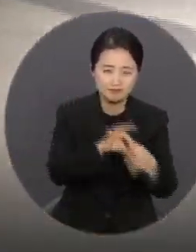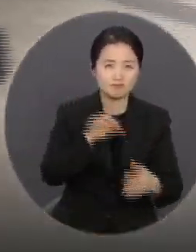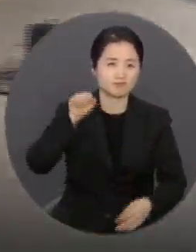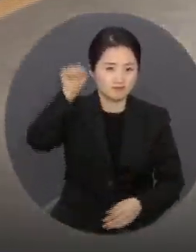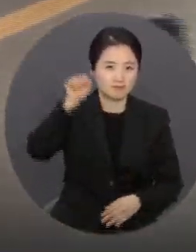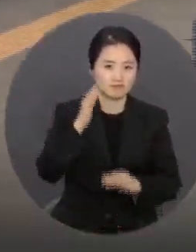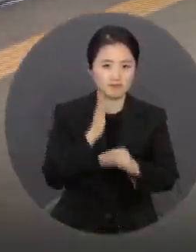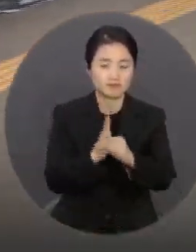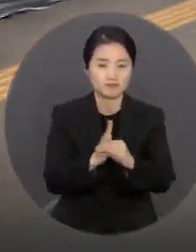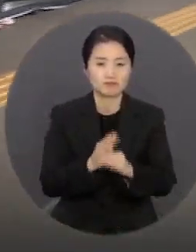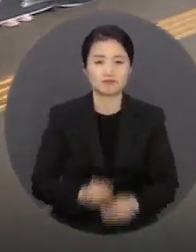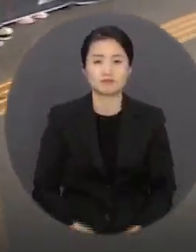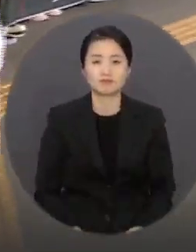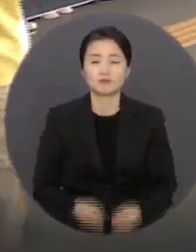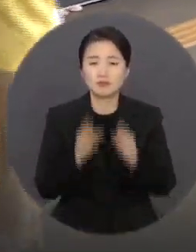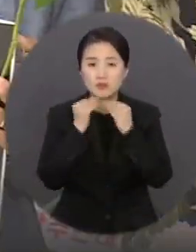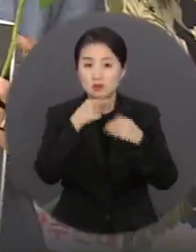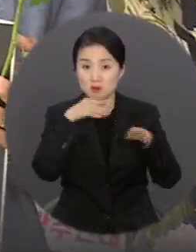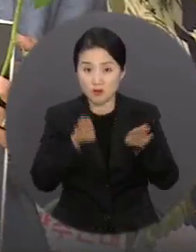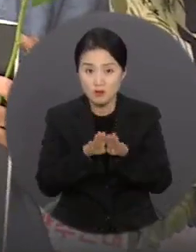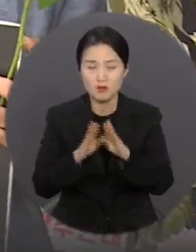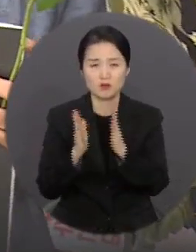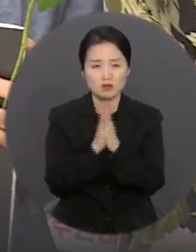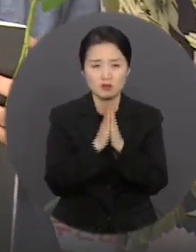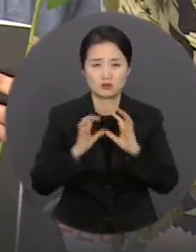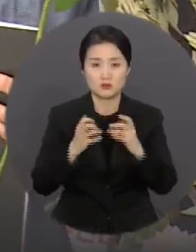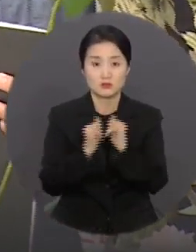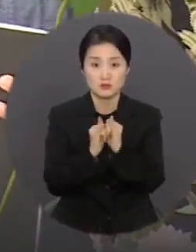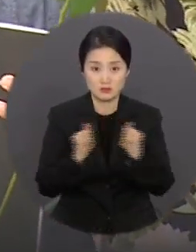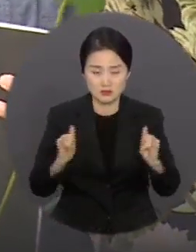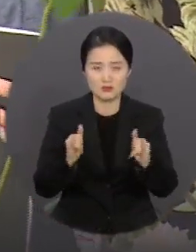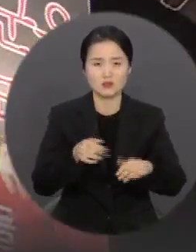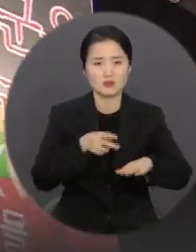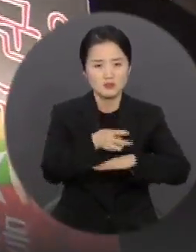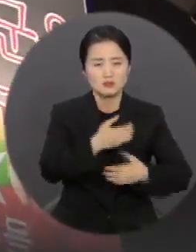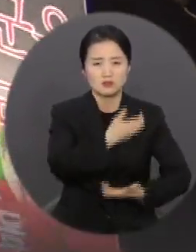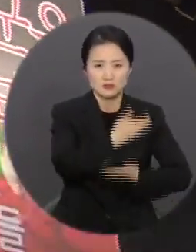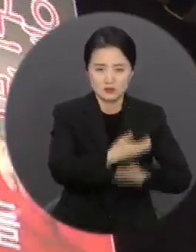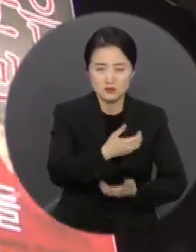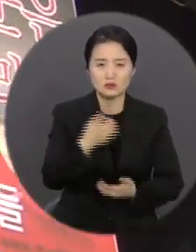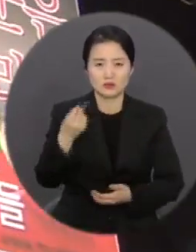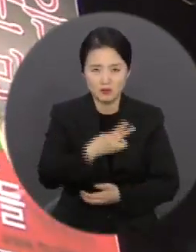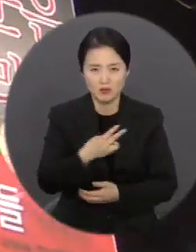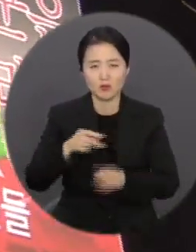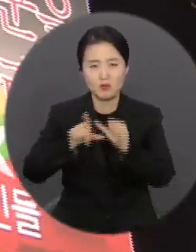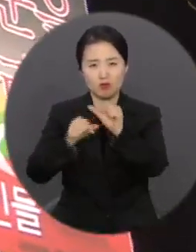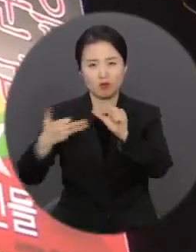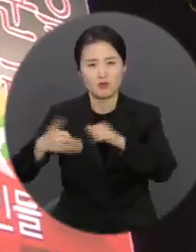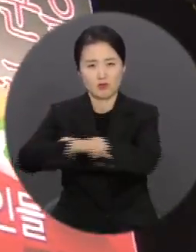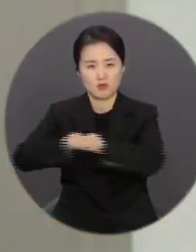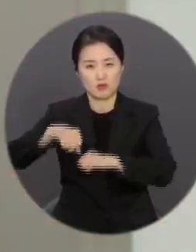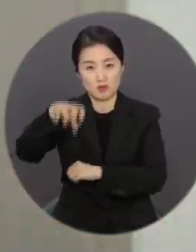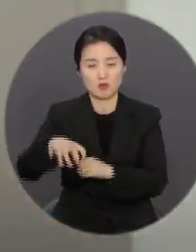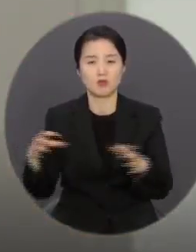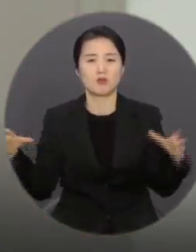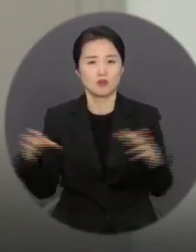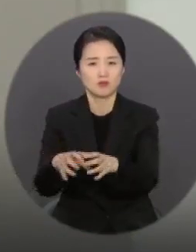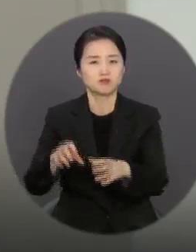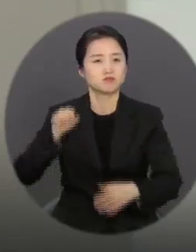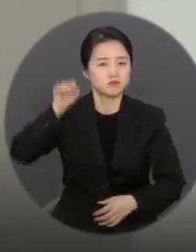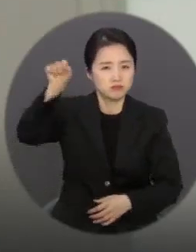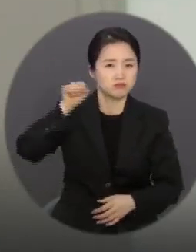주말과 휴일이면 미얀마인들이 5.18 민주광장과 버스터미널 앞에 모여 평화를 외치는 이유입니다. 제가 5.18